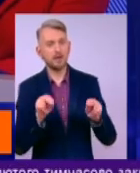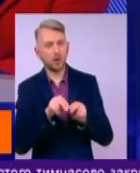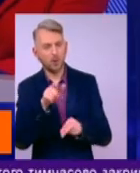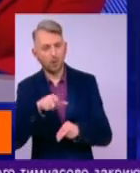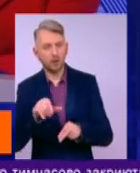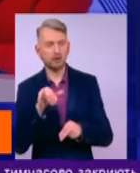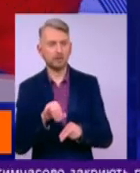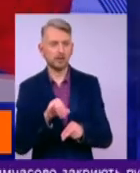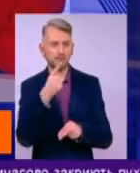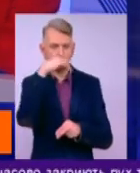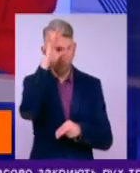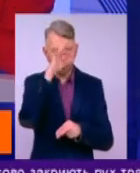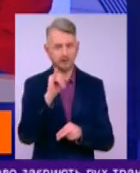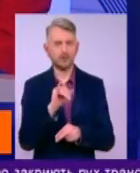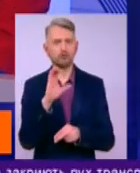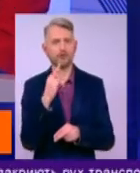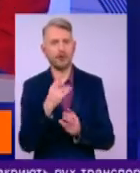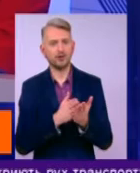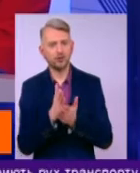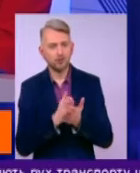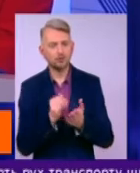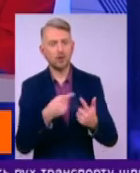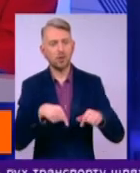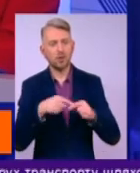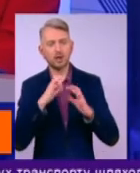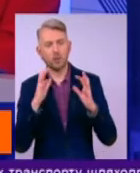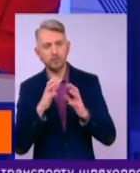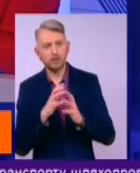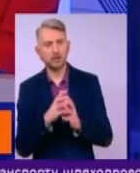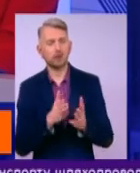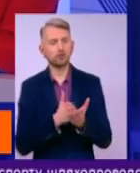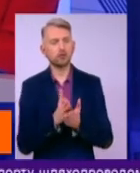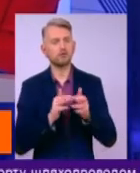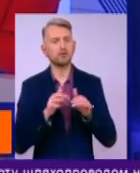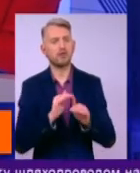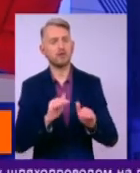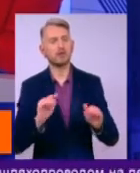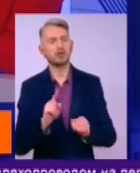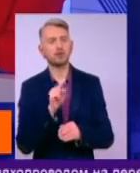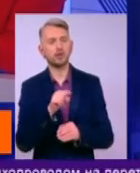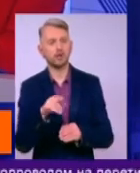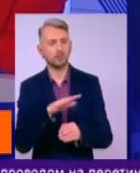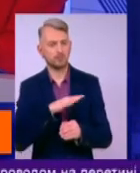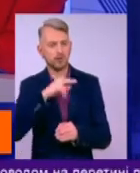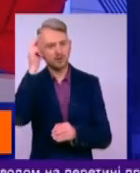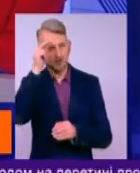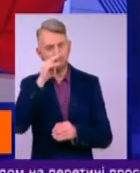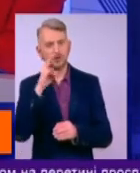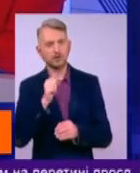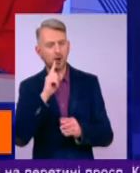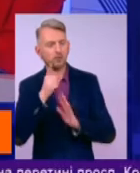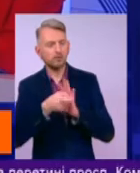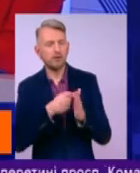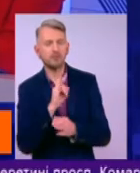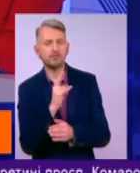і правоохоронців, і соціальні служби, і органи опіки – служби у справах дітей з тим, щоб вони були навчені на розпізнавання дитини